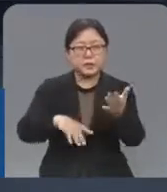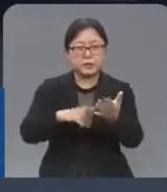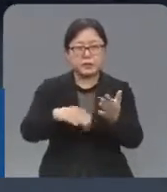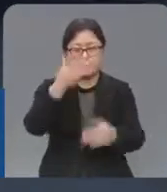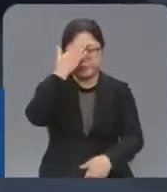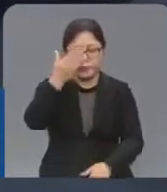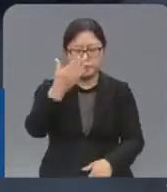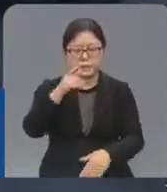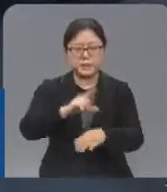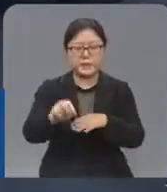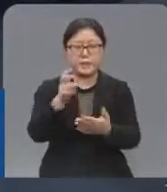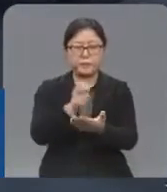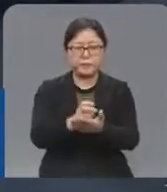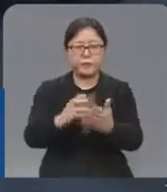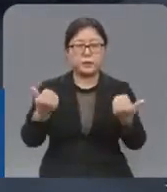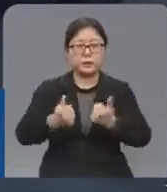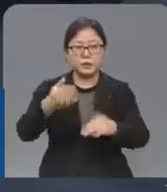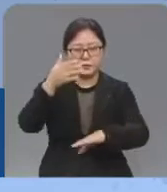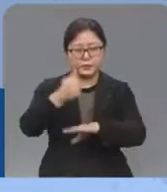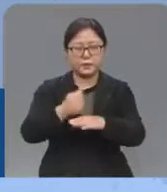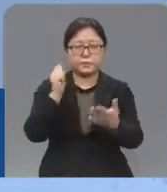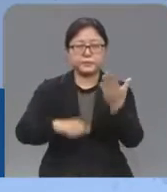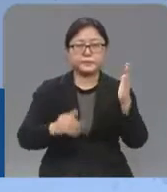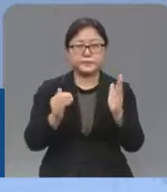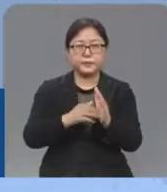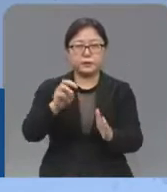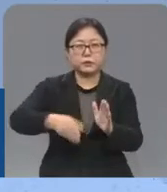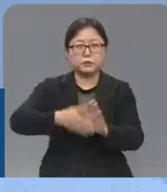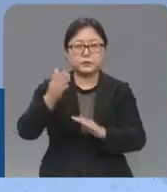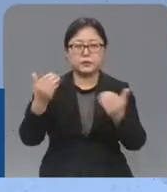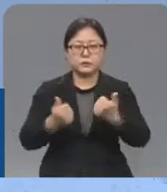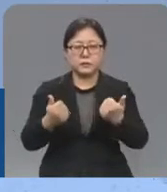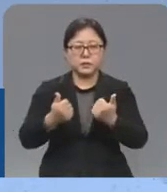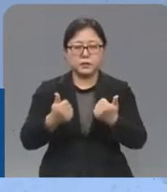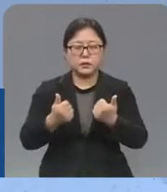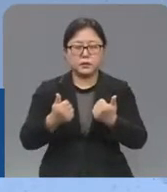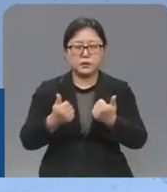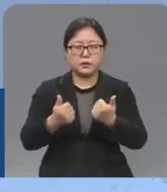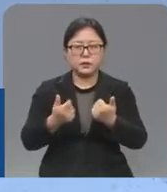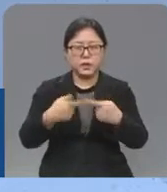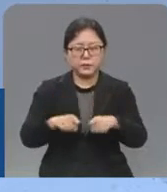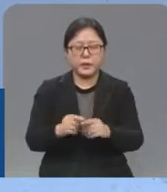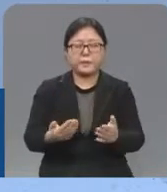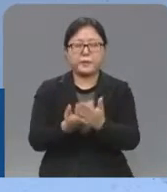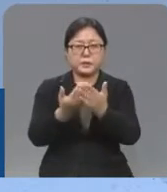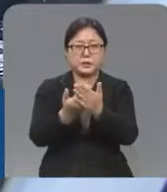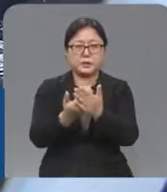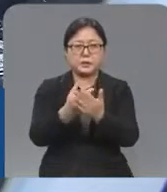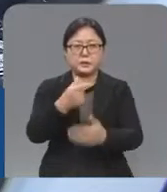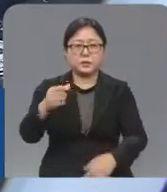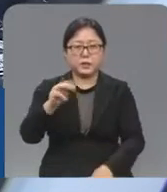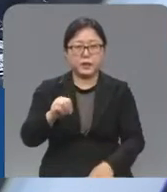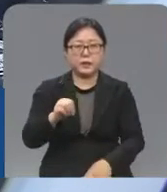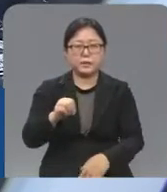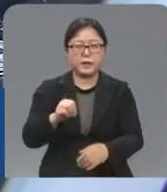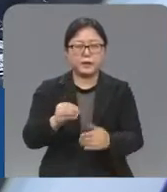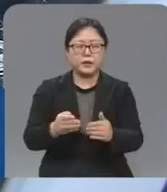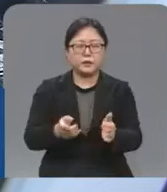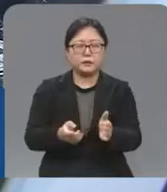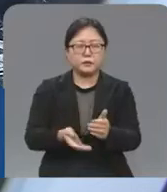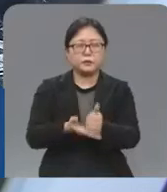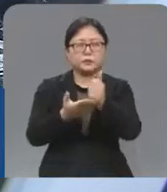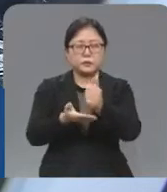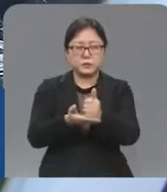면제하는 조례가 시의회를 최종 통과했습니다 검도 시의회는 본회의를 열고 상승형 지역 일자리 생산 제품 판매를 촉진하는